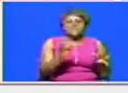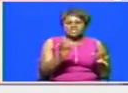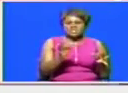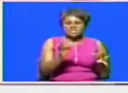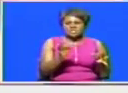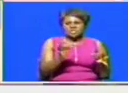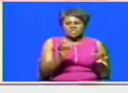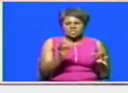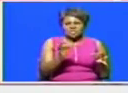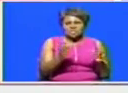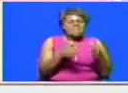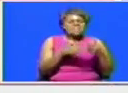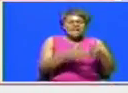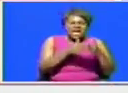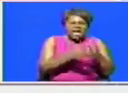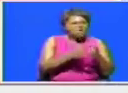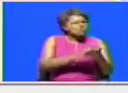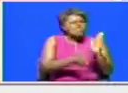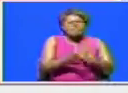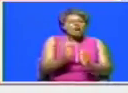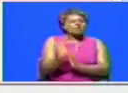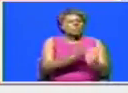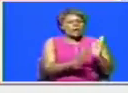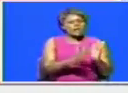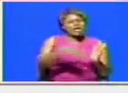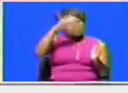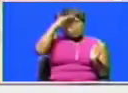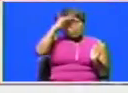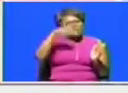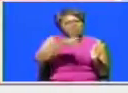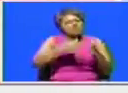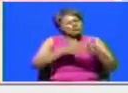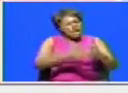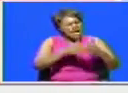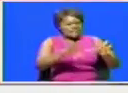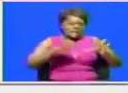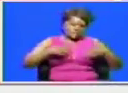mtu amefanya ngono ila alikuwa hajatarajia. Manake pombe imekufanya umeingia kwa ngono bila kujua.